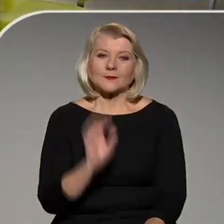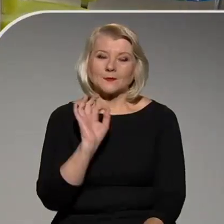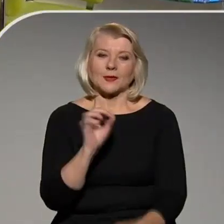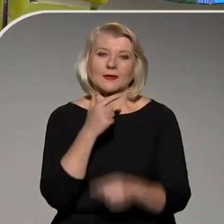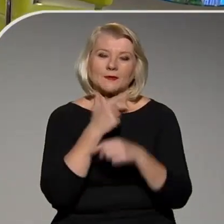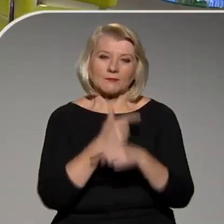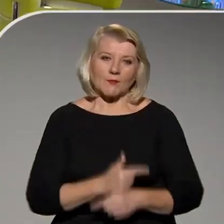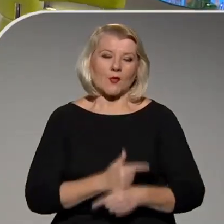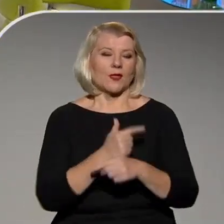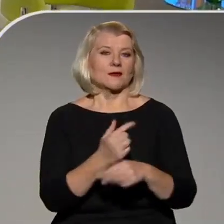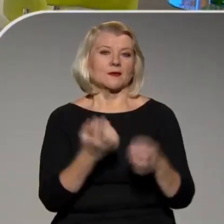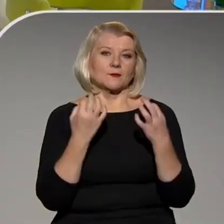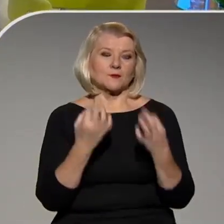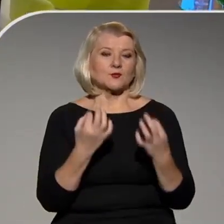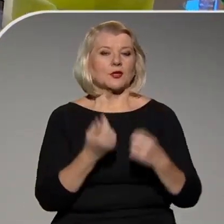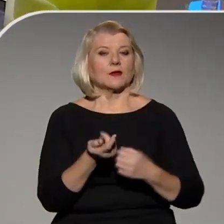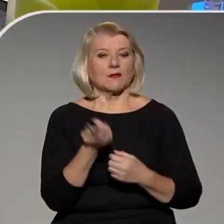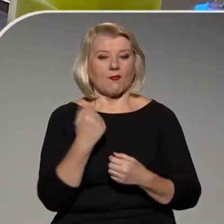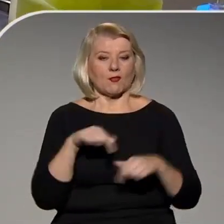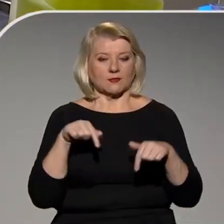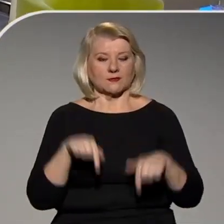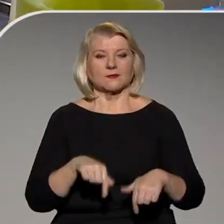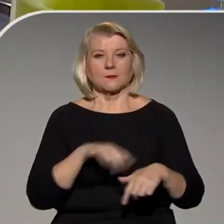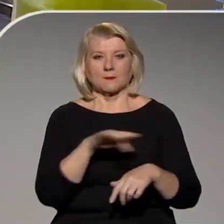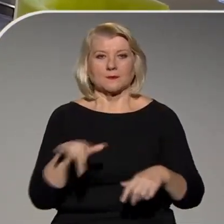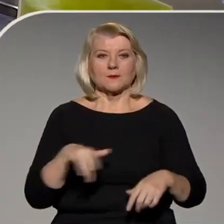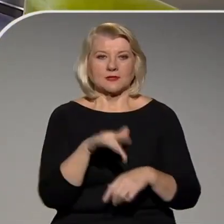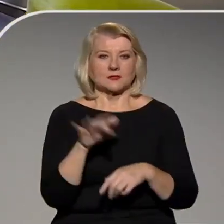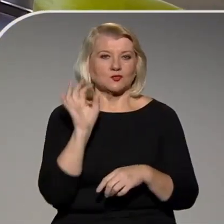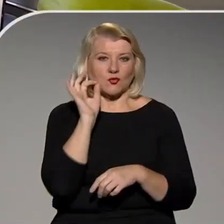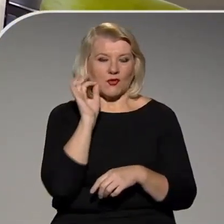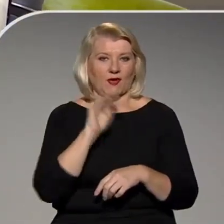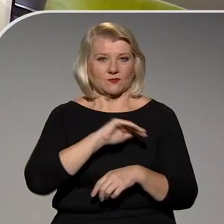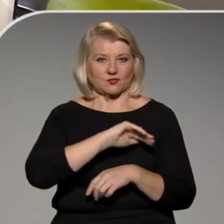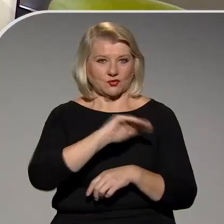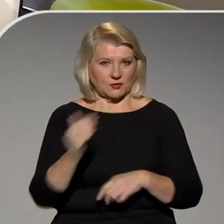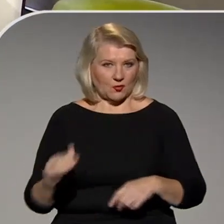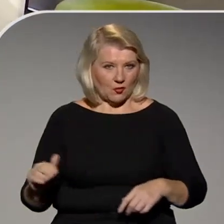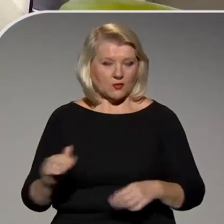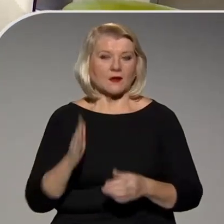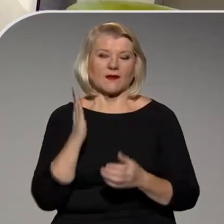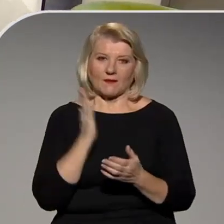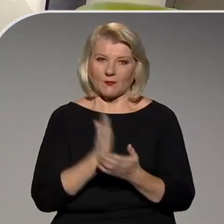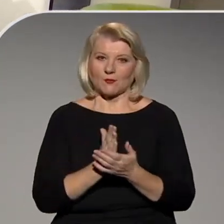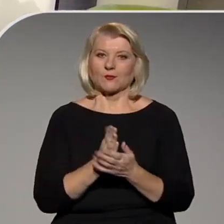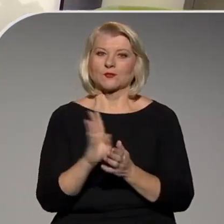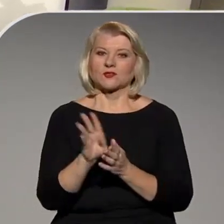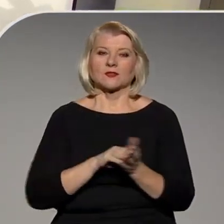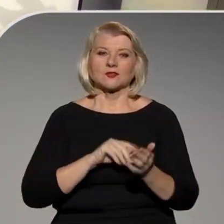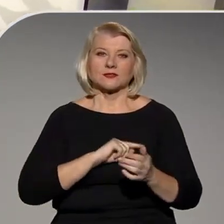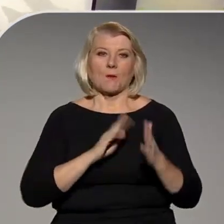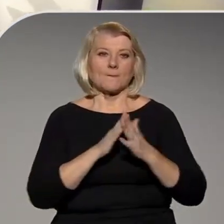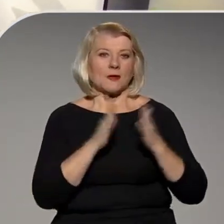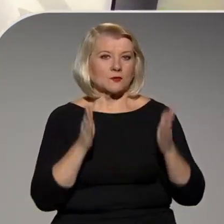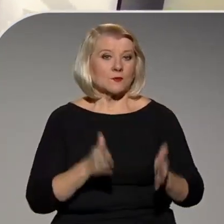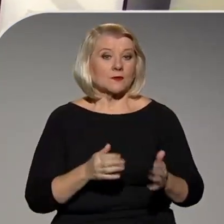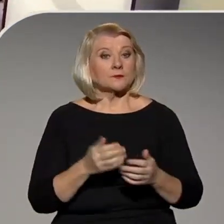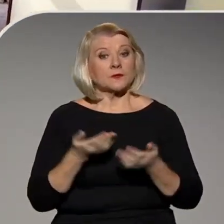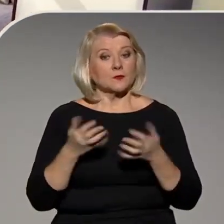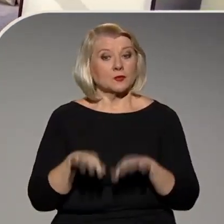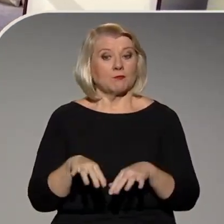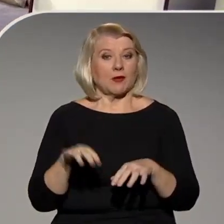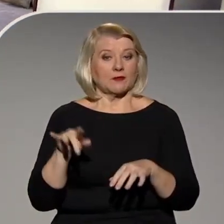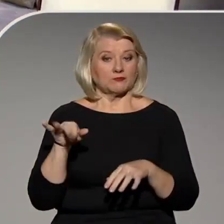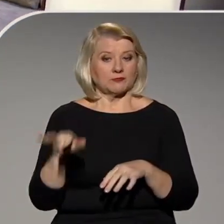Pěkné poledne vám přejeme ze studia na Kavčích horách. Začíná váš magazín Sama doma. No a pokud teď před sebou máte kávu,